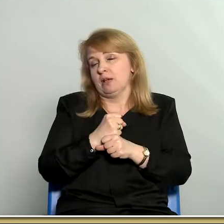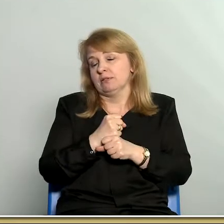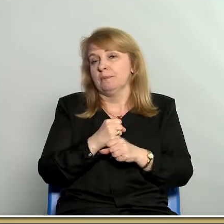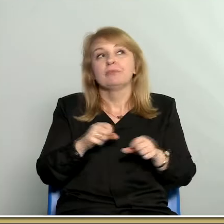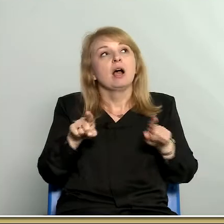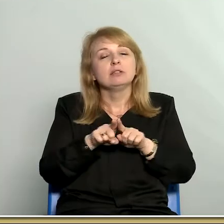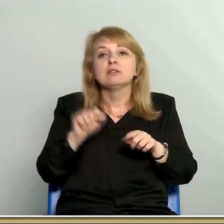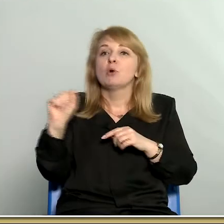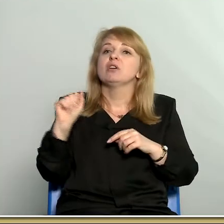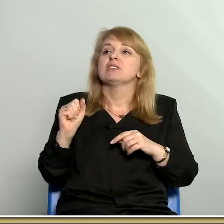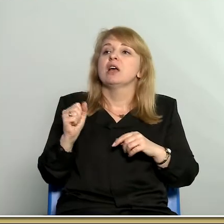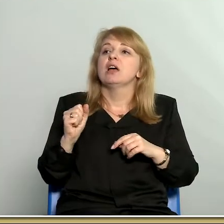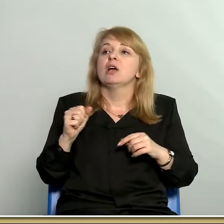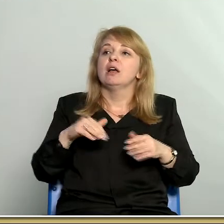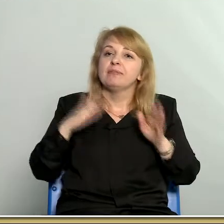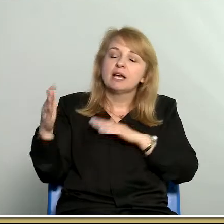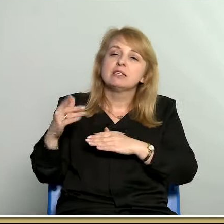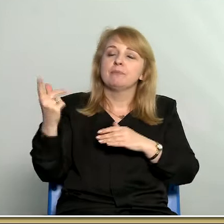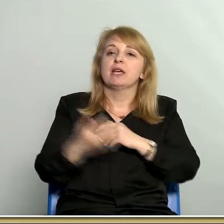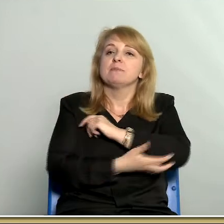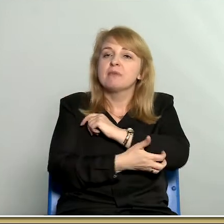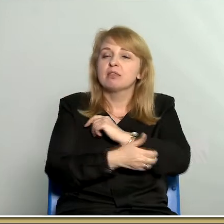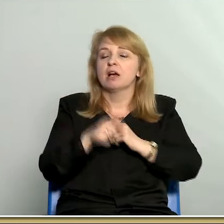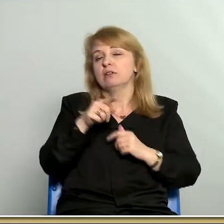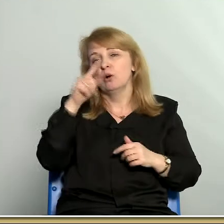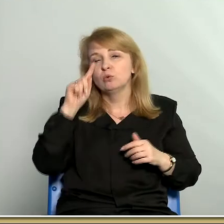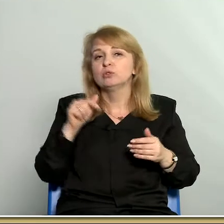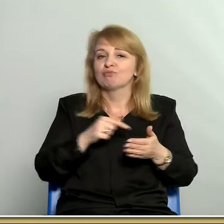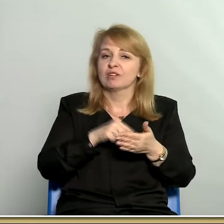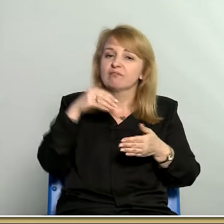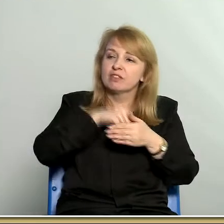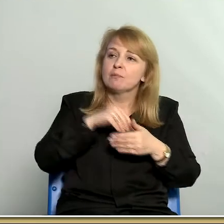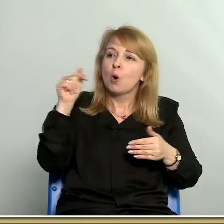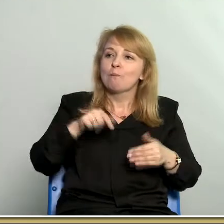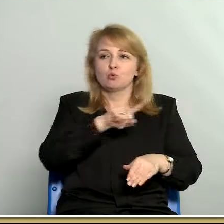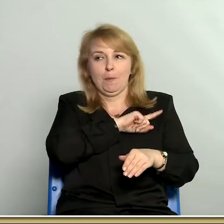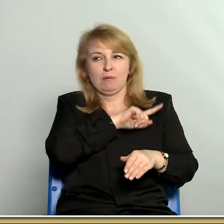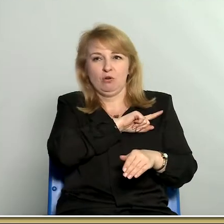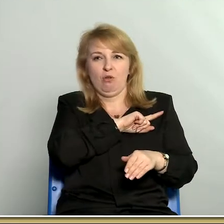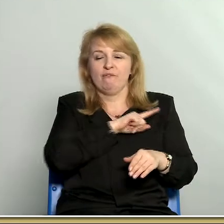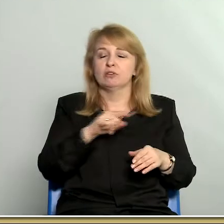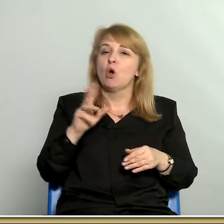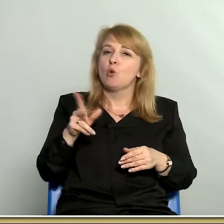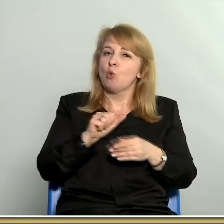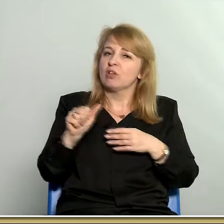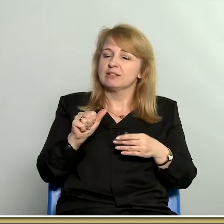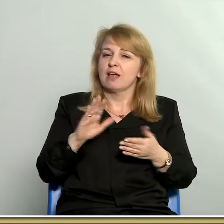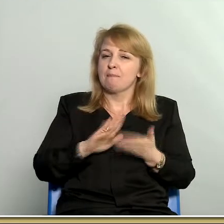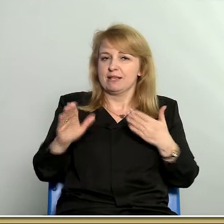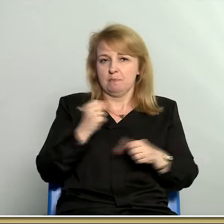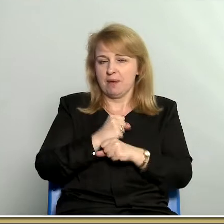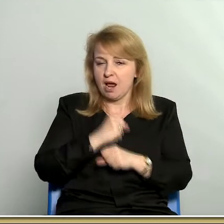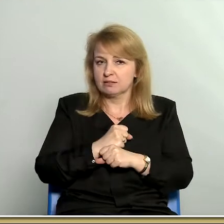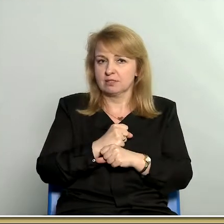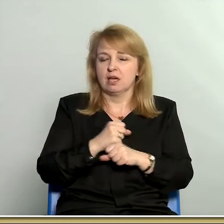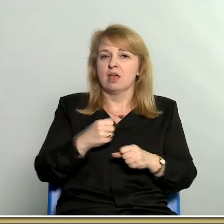społeczne i ubóstwo, to tutaj mamy z jednej strony dbanie o to, aby osoby, które są nieaktywne zawodowo i